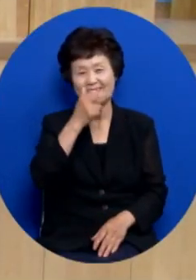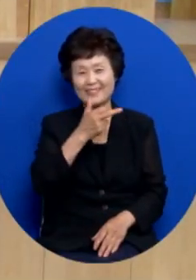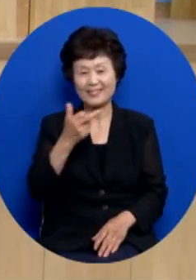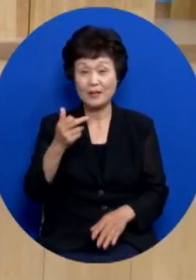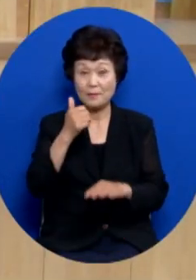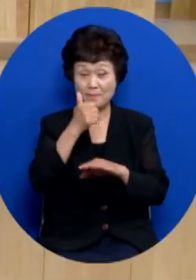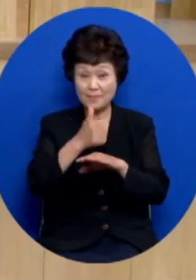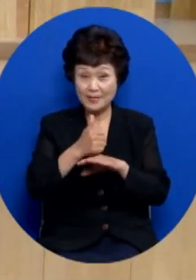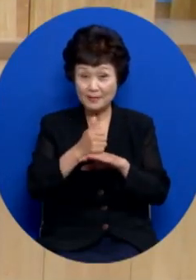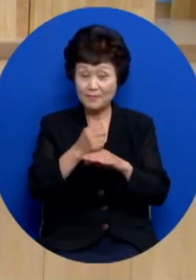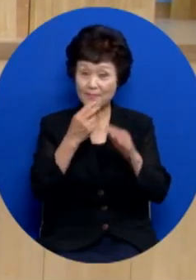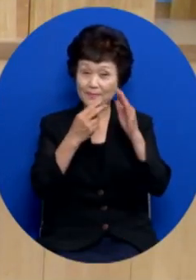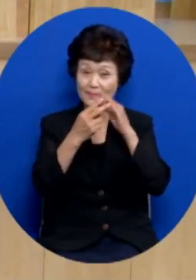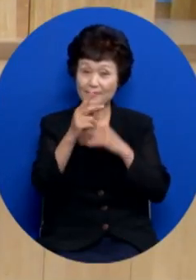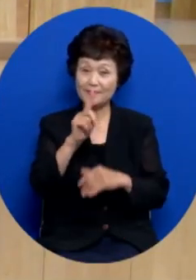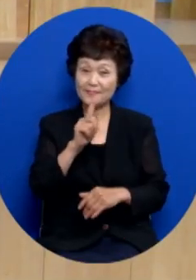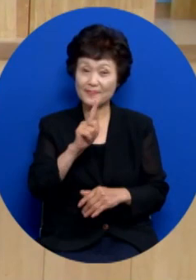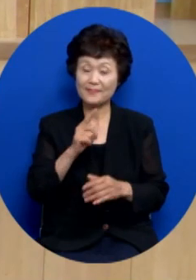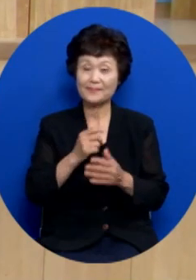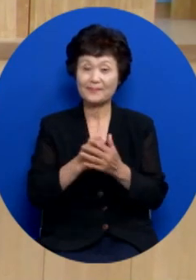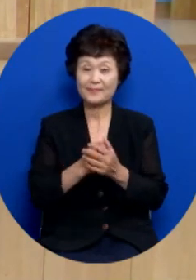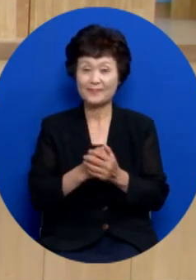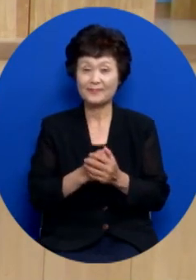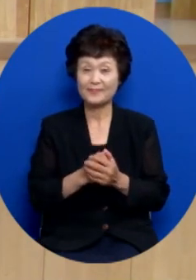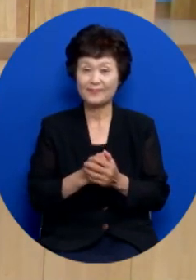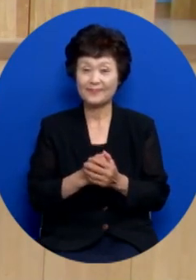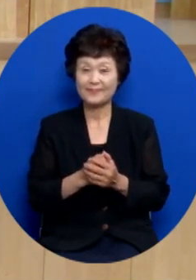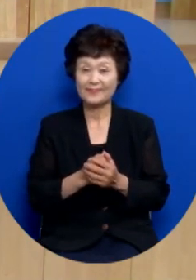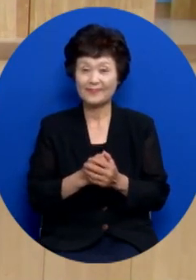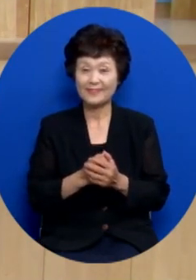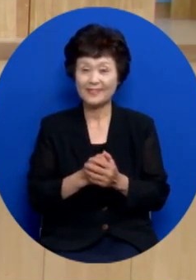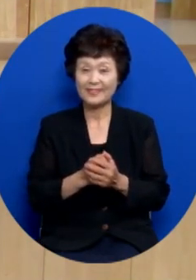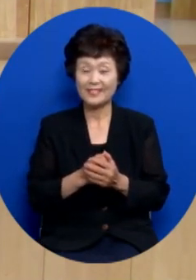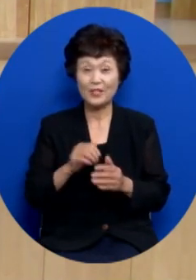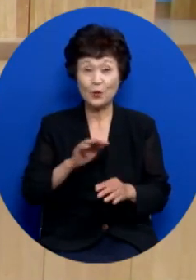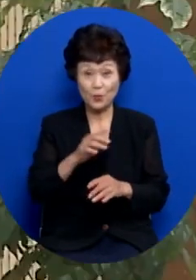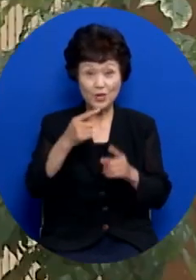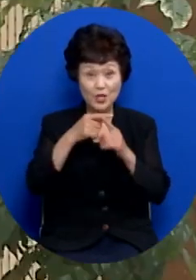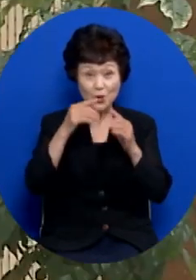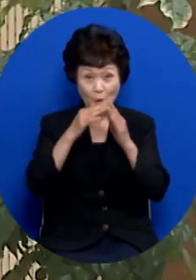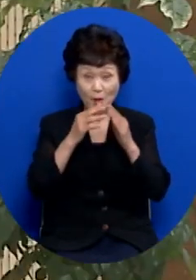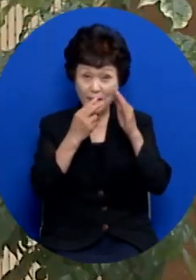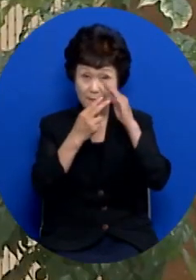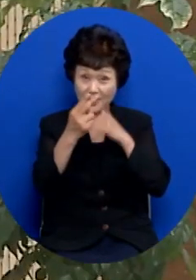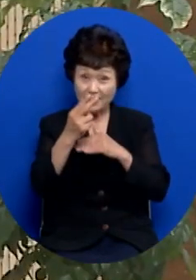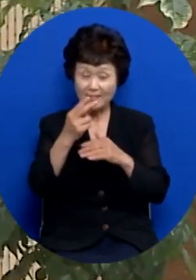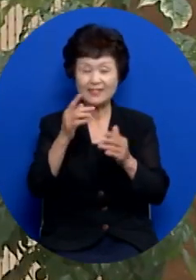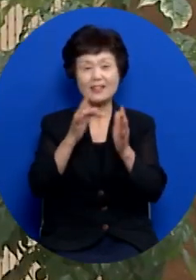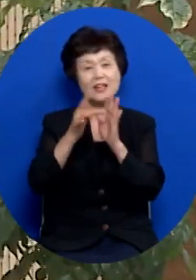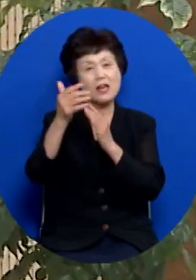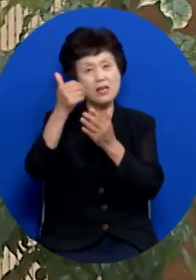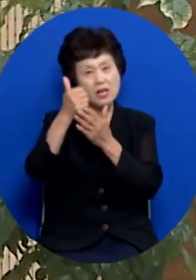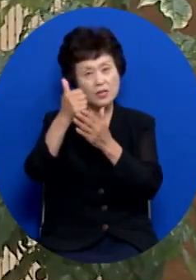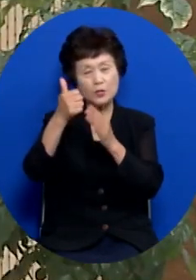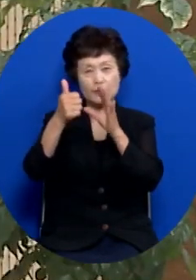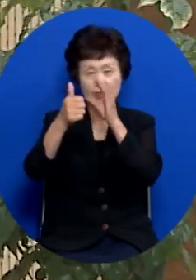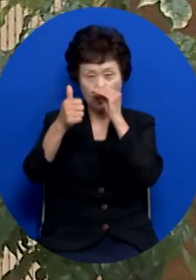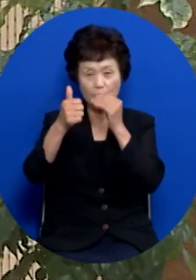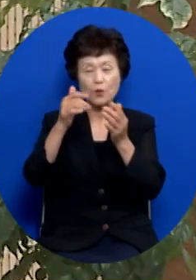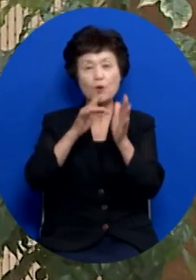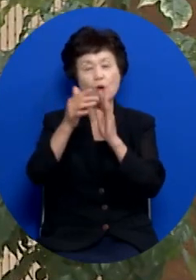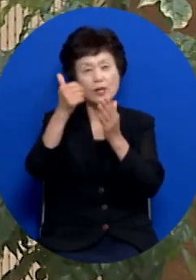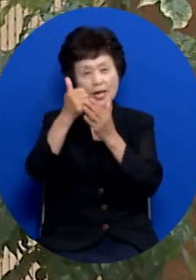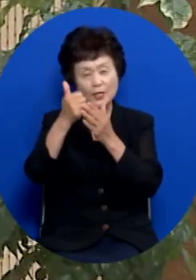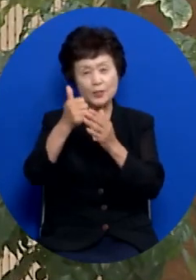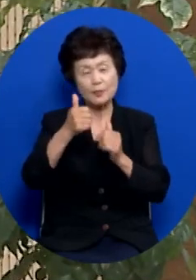마지막으로 남신교회의 비전을 전해주시면 감사하겠습니다. 남신교회의 비전은 예수님을 따라 예수님을 닮아 예수님처럼